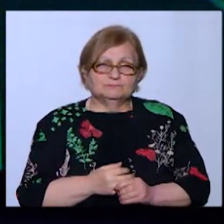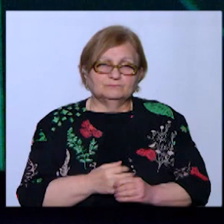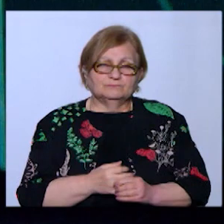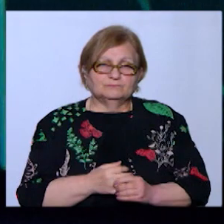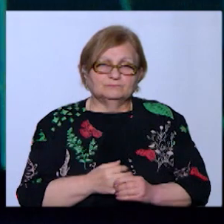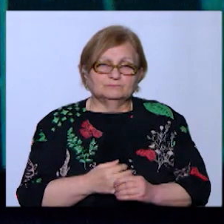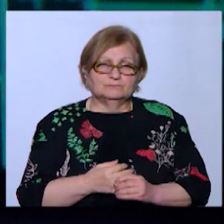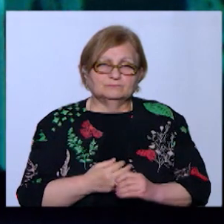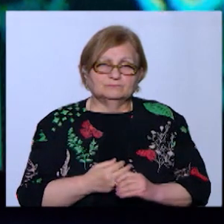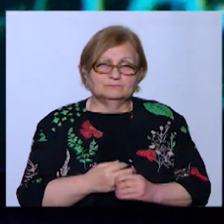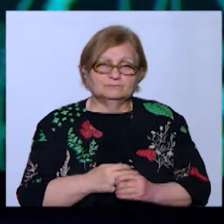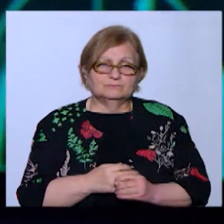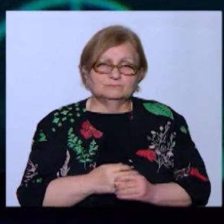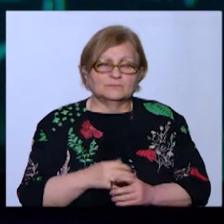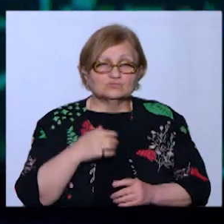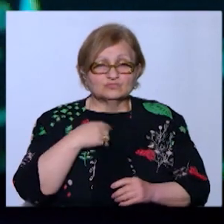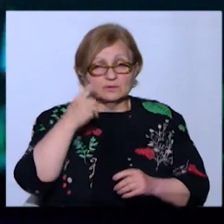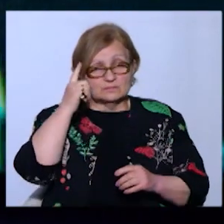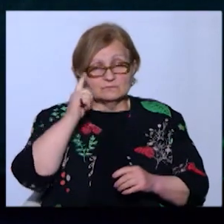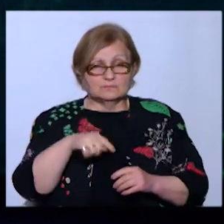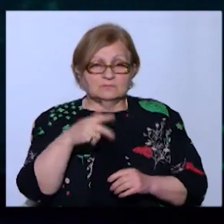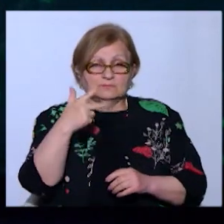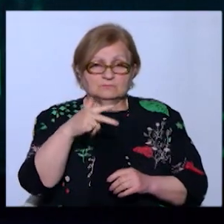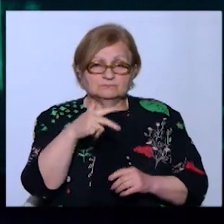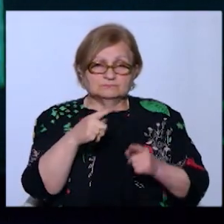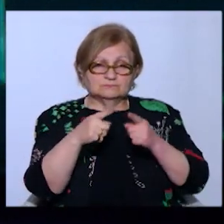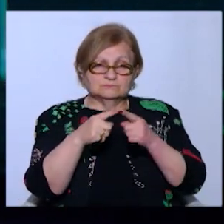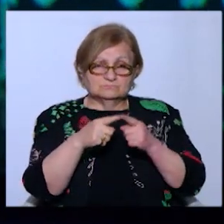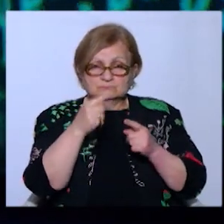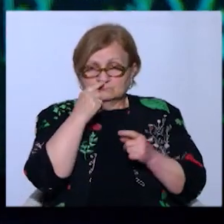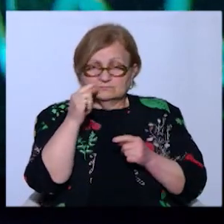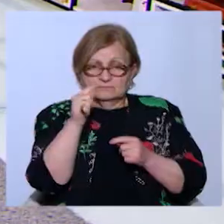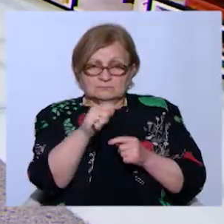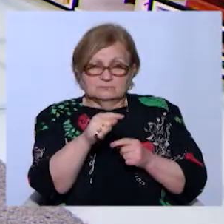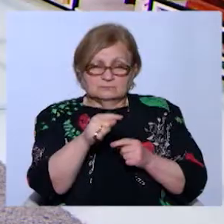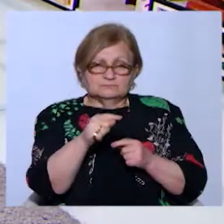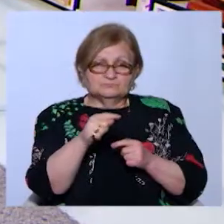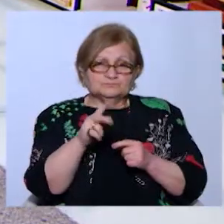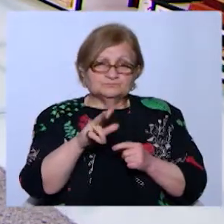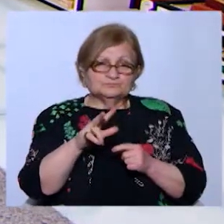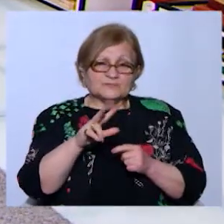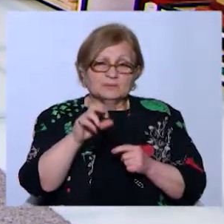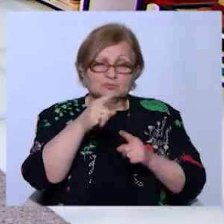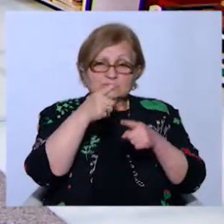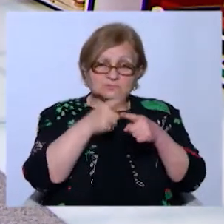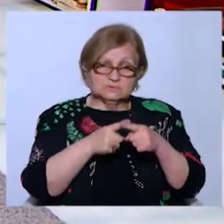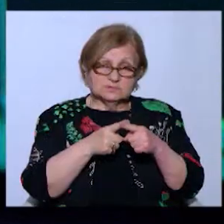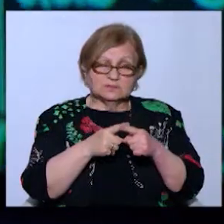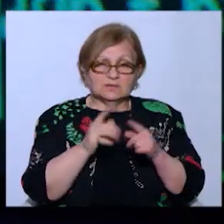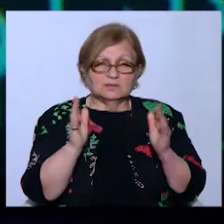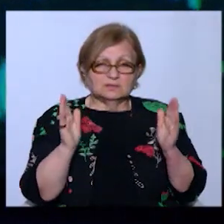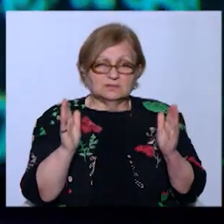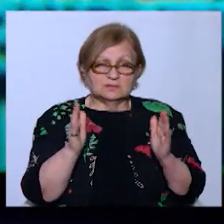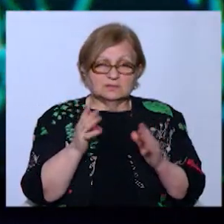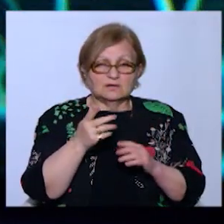ხო, ესე იგი ჩვენ უკვე ვიცით, რომ 30 გრადუსიანი კუთხის წინ მდებარე კათეტი ჰიპოტენუზის ნახევარია, ხოლო დიდი კათეტი არის